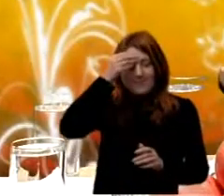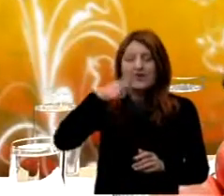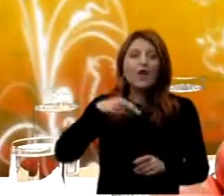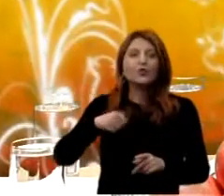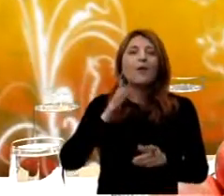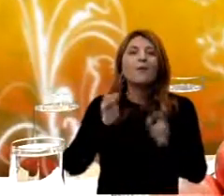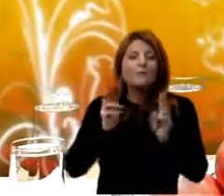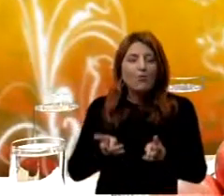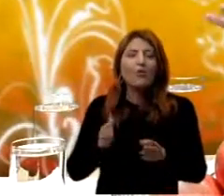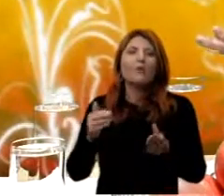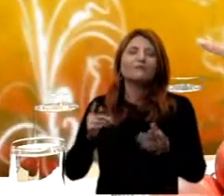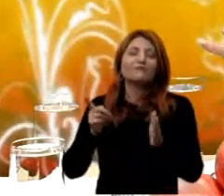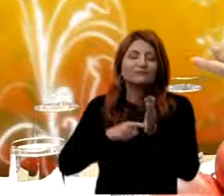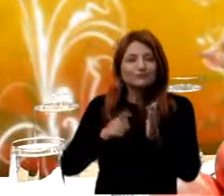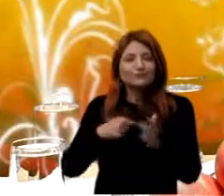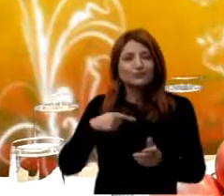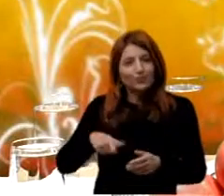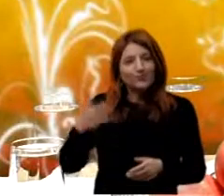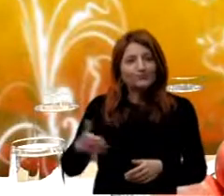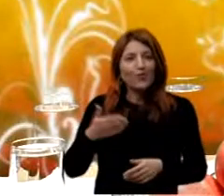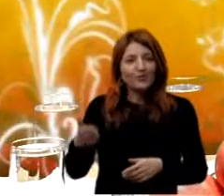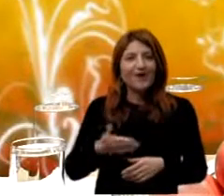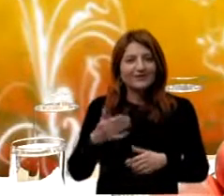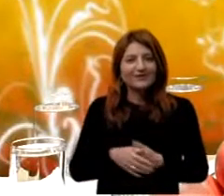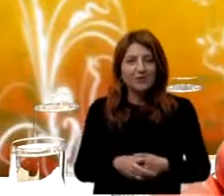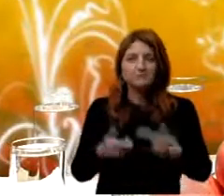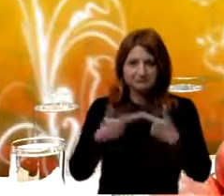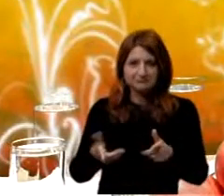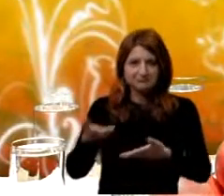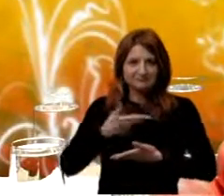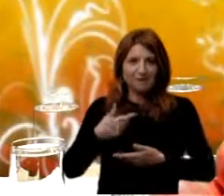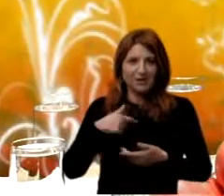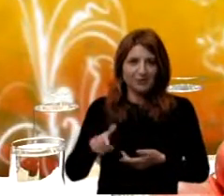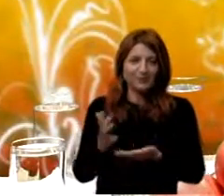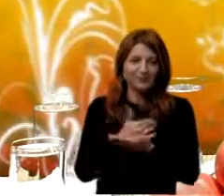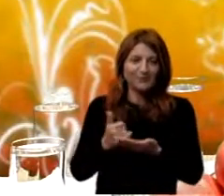i reći u emisiji bez... Jel tako mogu? Tako je. Autorizirate me da ja kažem i da kažem. U